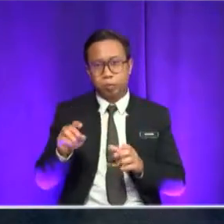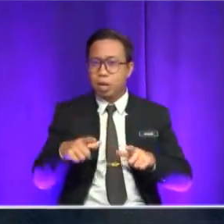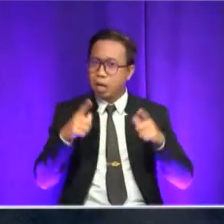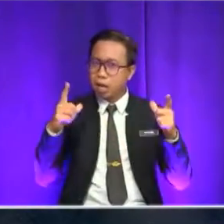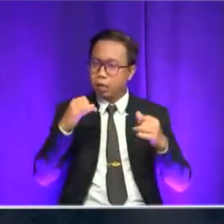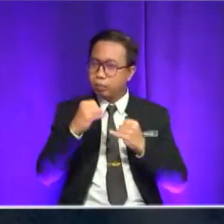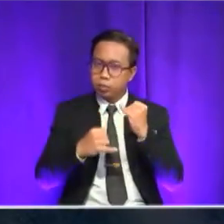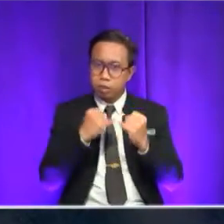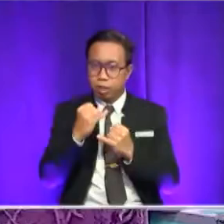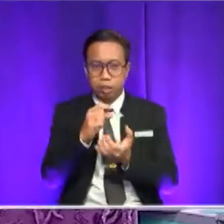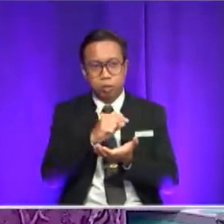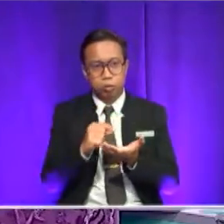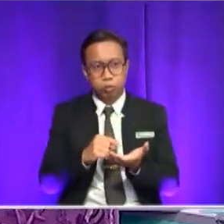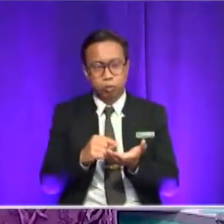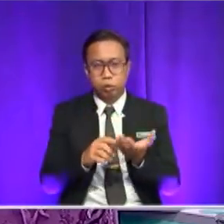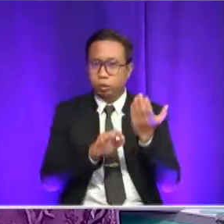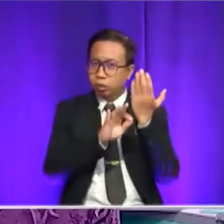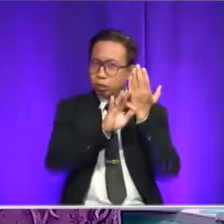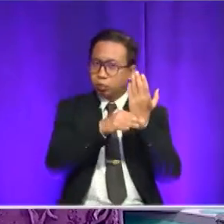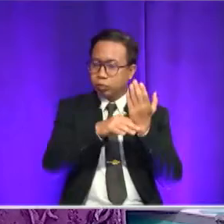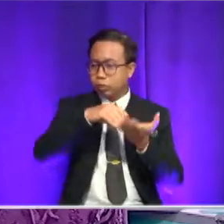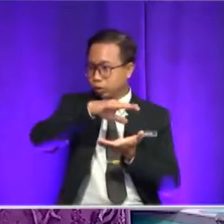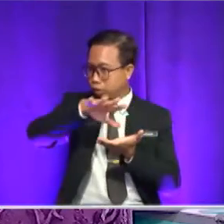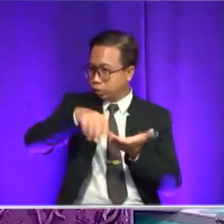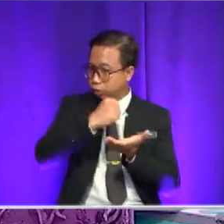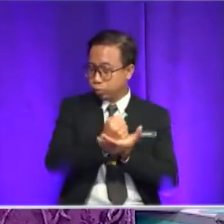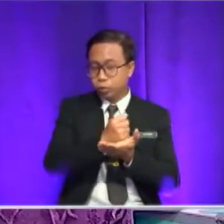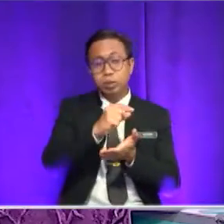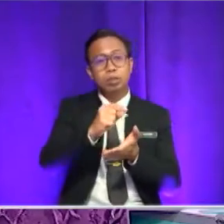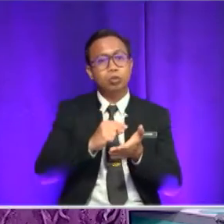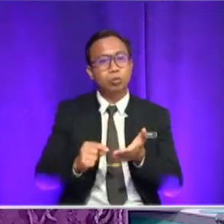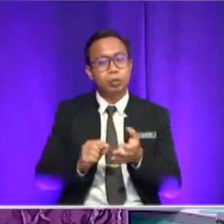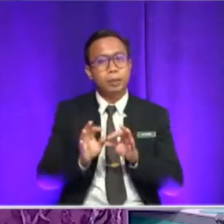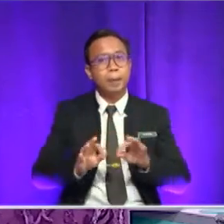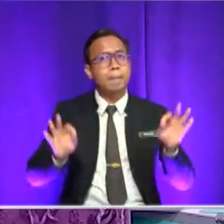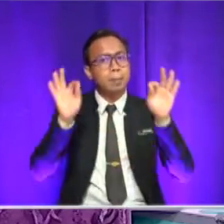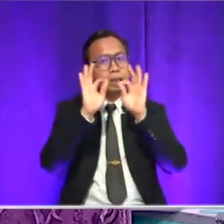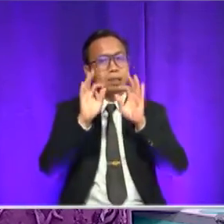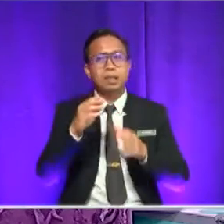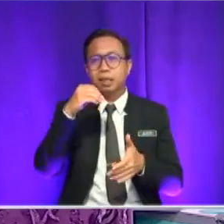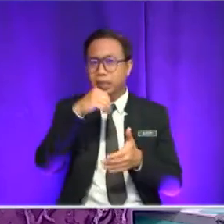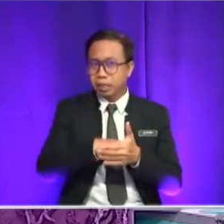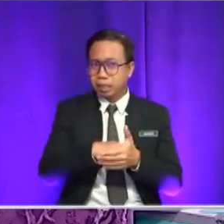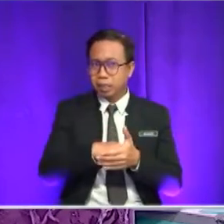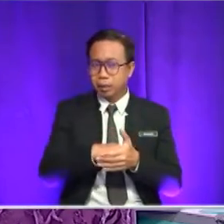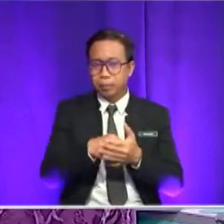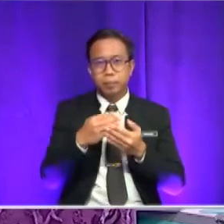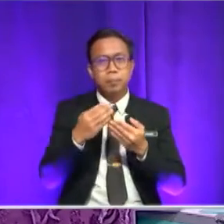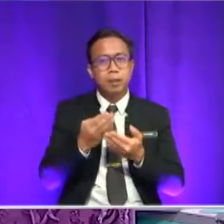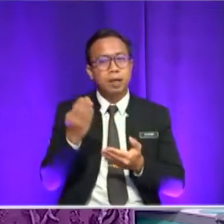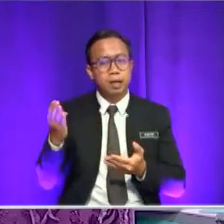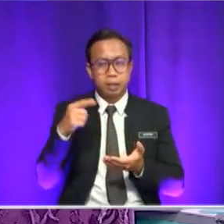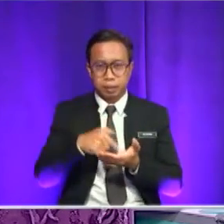menulis seperti ini, ya, tapi kita tak dapat nak kongsikan semua karangan yang ditulis ataupun isi penting yang dihuraikan, ya, dalam bahan ini, ya.